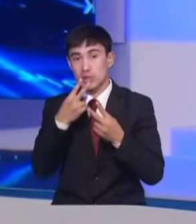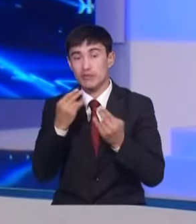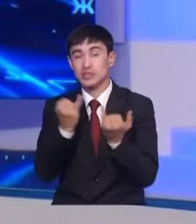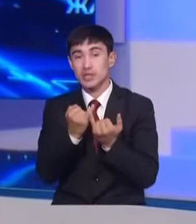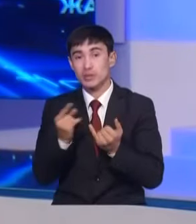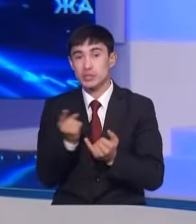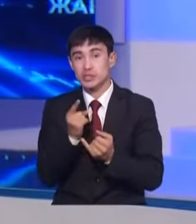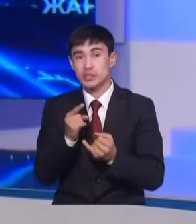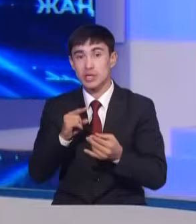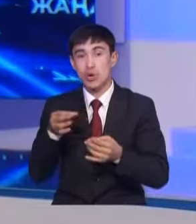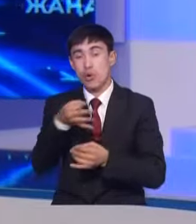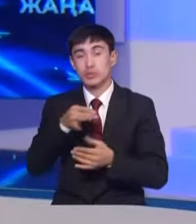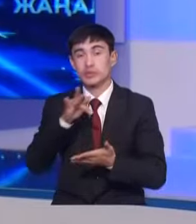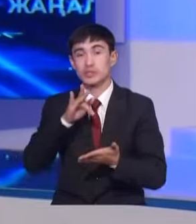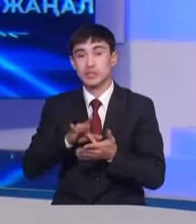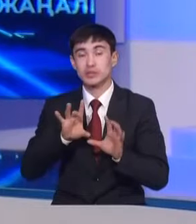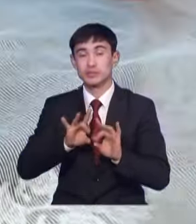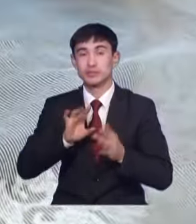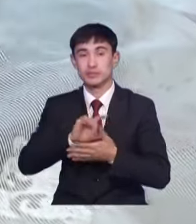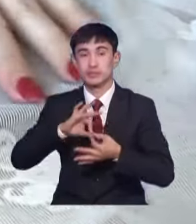в гостях у мастерицы из областного